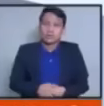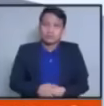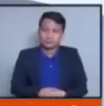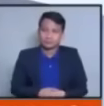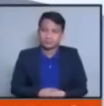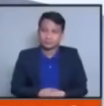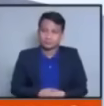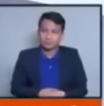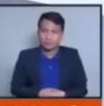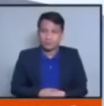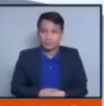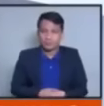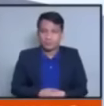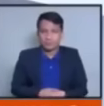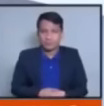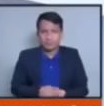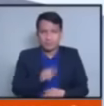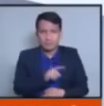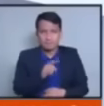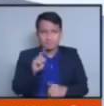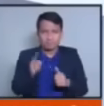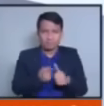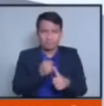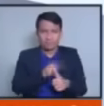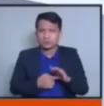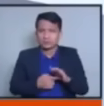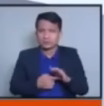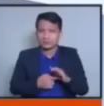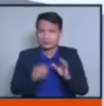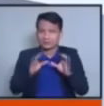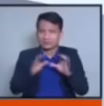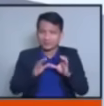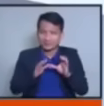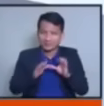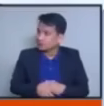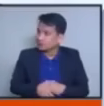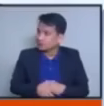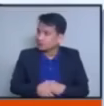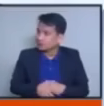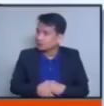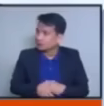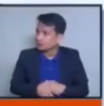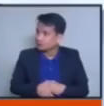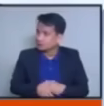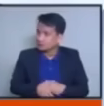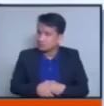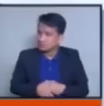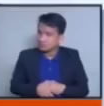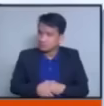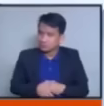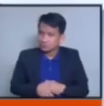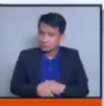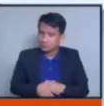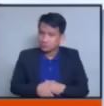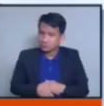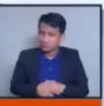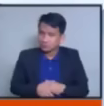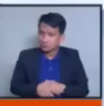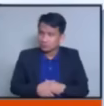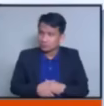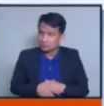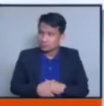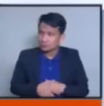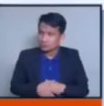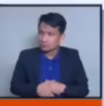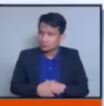First things first, wala raw home birth certificate ang inyong anak? Yung anak ko po, meron. Okay. Kasi yung anak niyo is 14 years